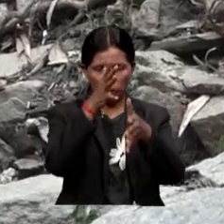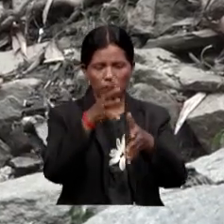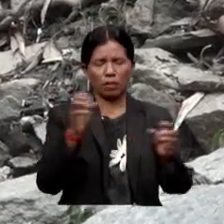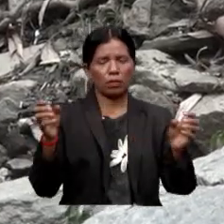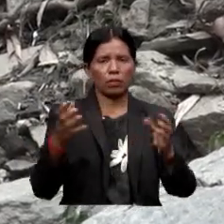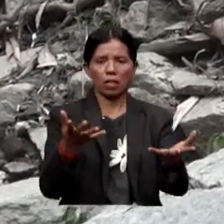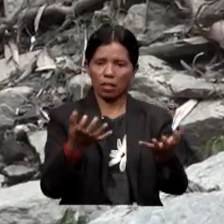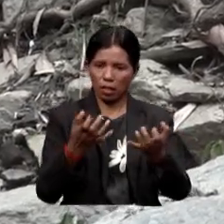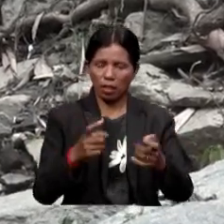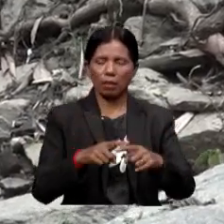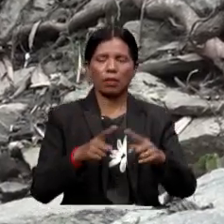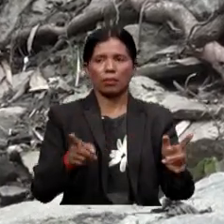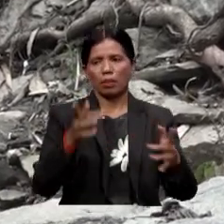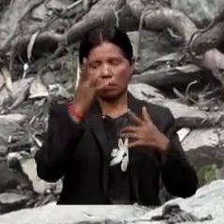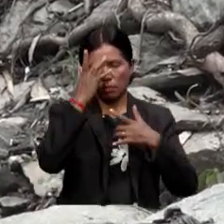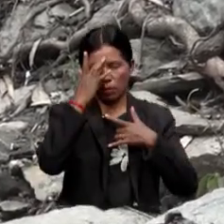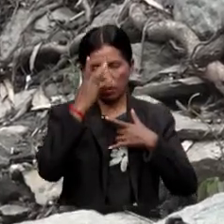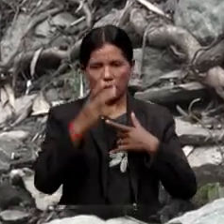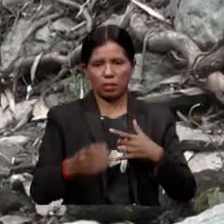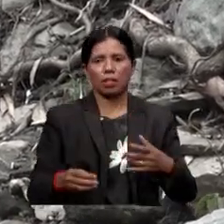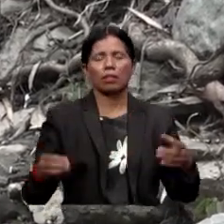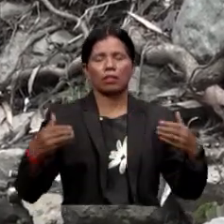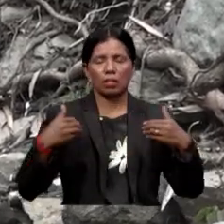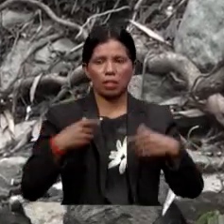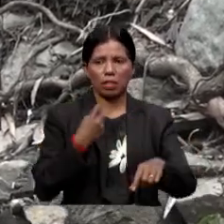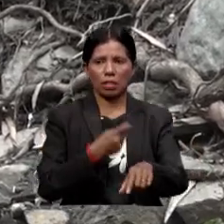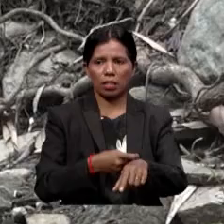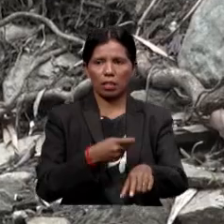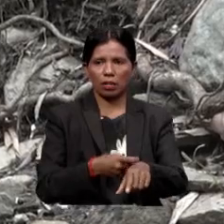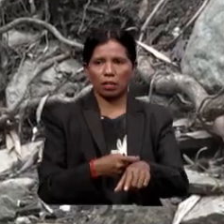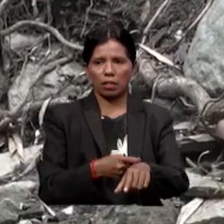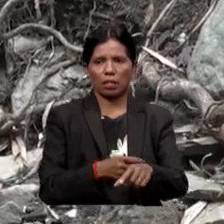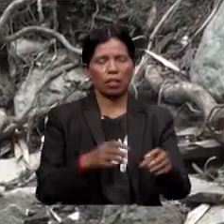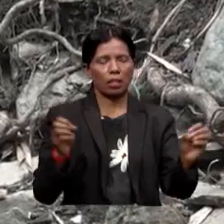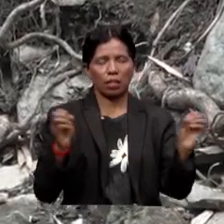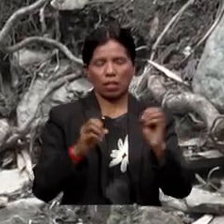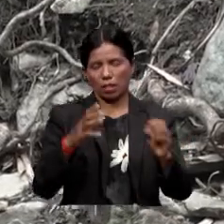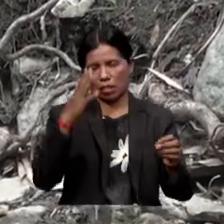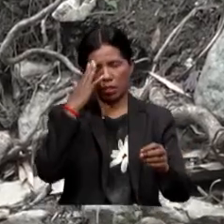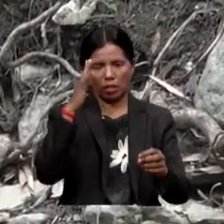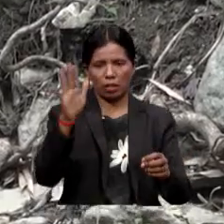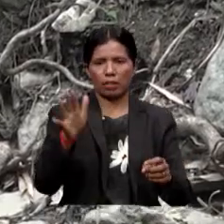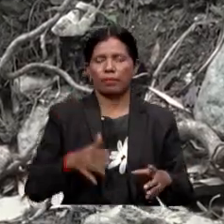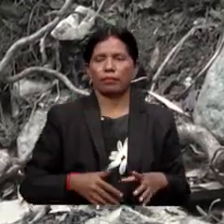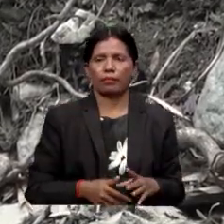hakarak mai be moras ne mosu bania ya tempo nebe nial rasik la espera.